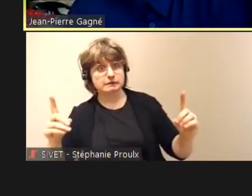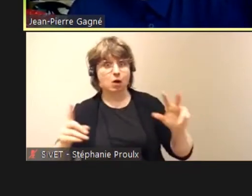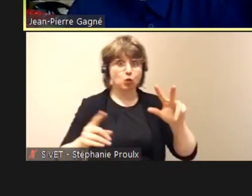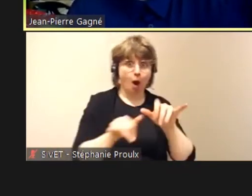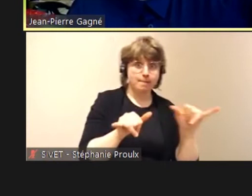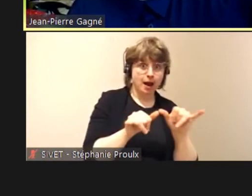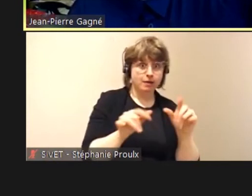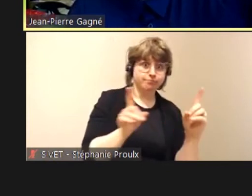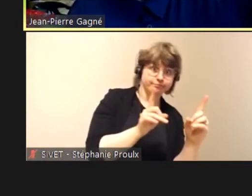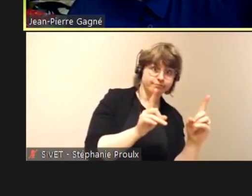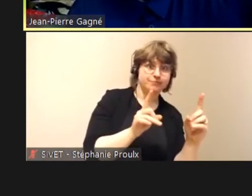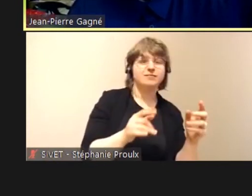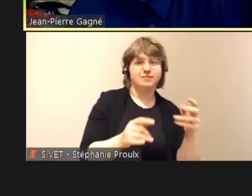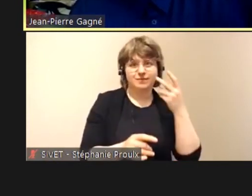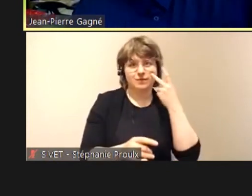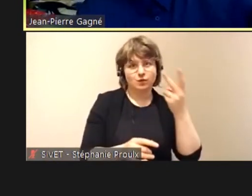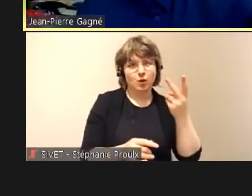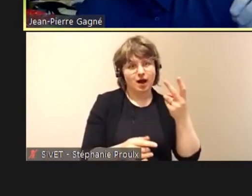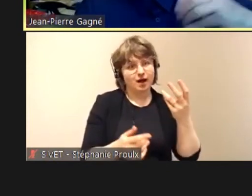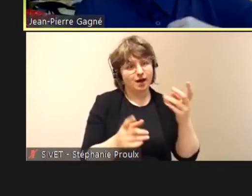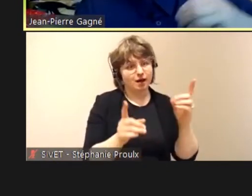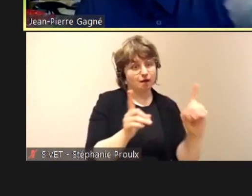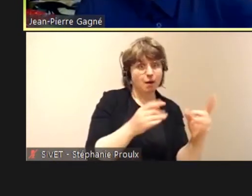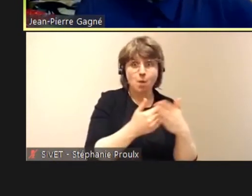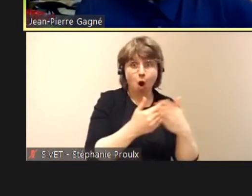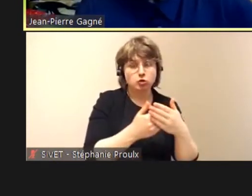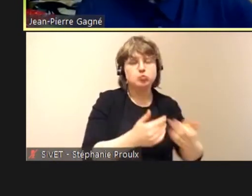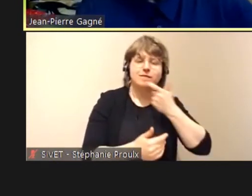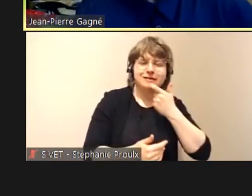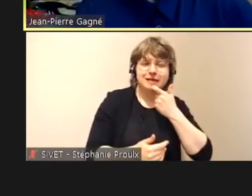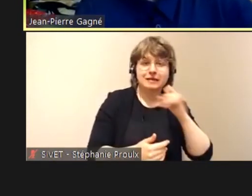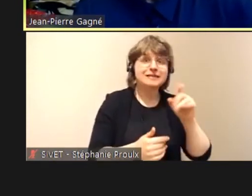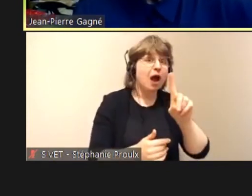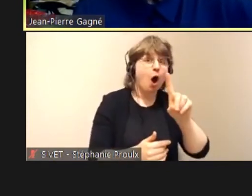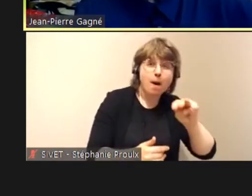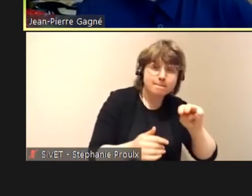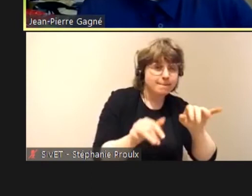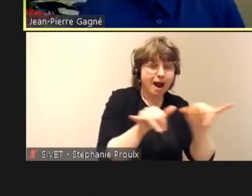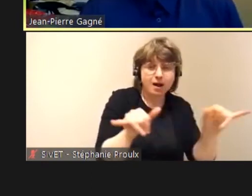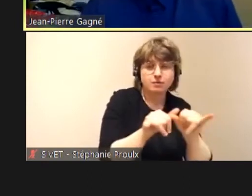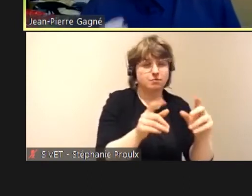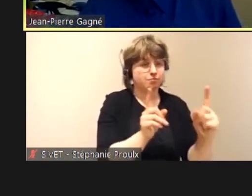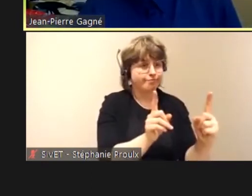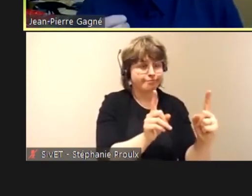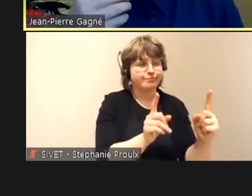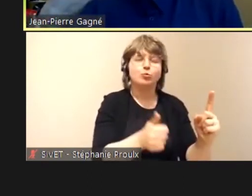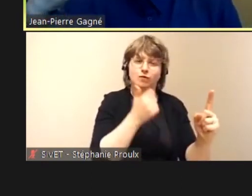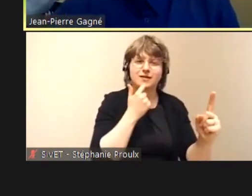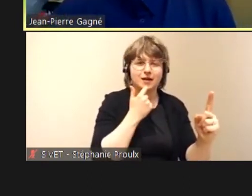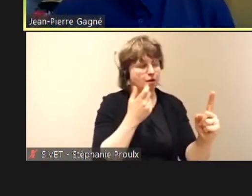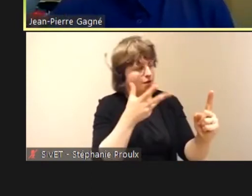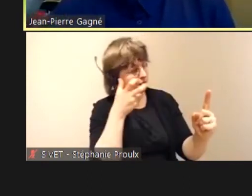son de sa parole, elle va être beaucoup plus faible que si si on est à 1 mètre de la personne ou à 1 mètre et demi. Quand on